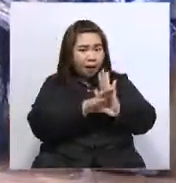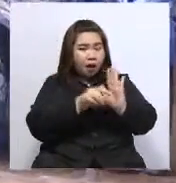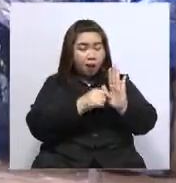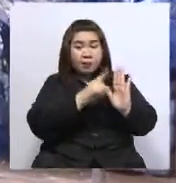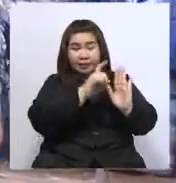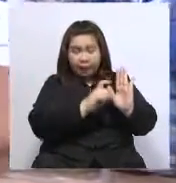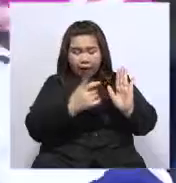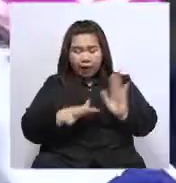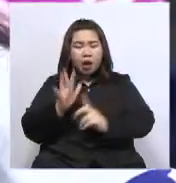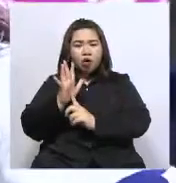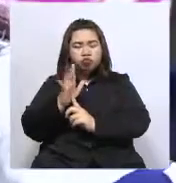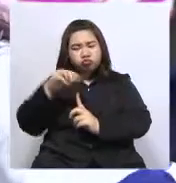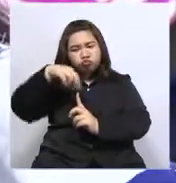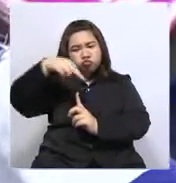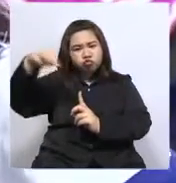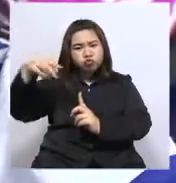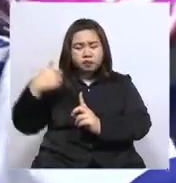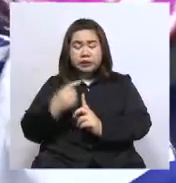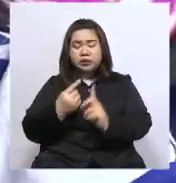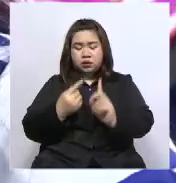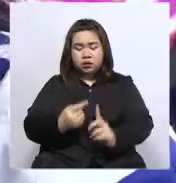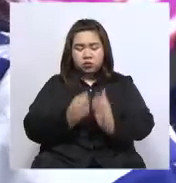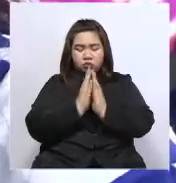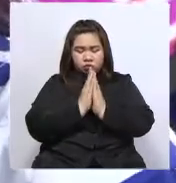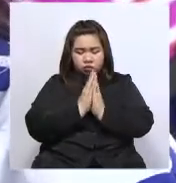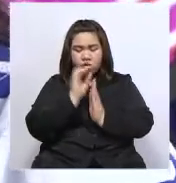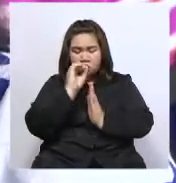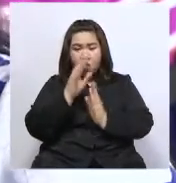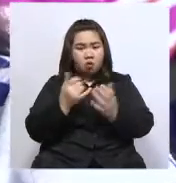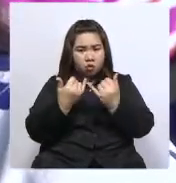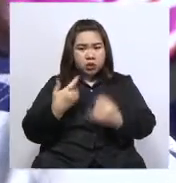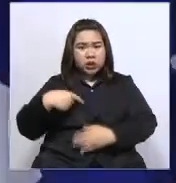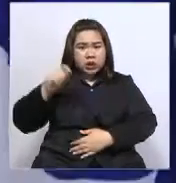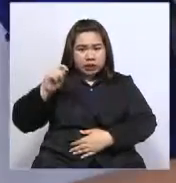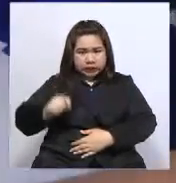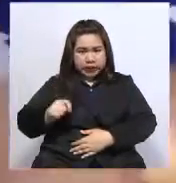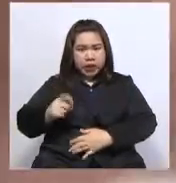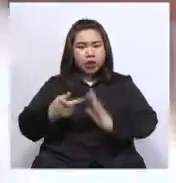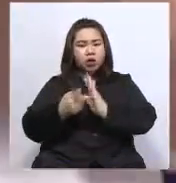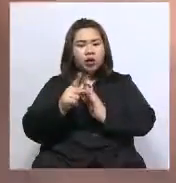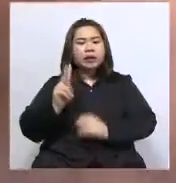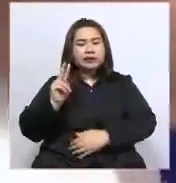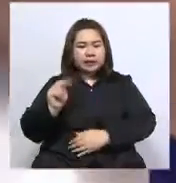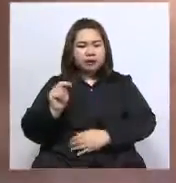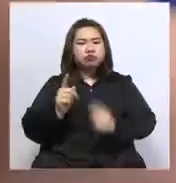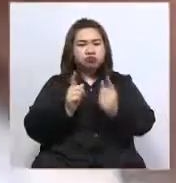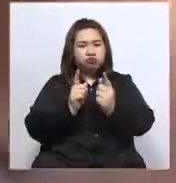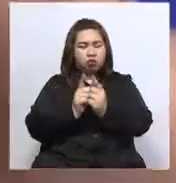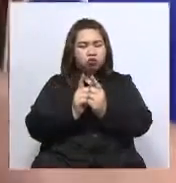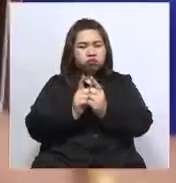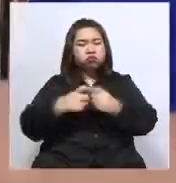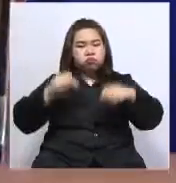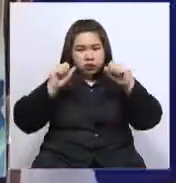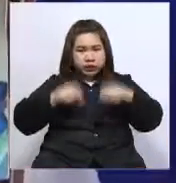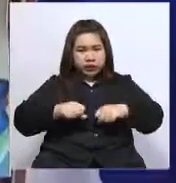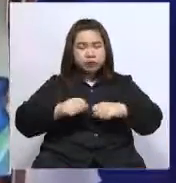มาจุดเพื่อบอกกล่าวดวงวิญญาณของหลานสาวให้รับรู้ว่าวันนี้ศาลจังหวัดขอนแก่นได้นัดฟังคำพิพากษาตัดสิน